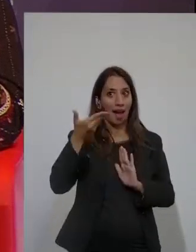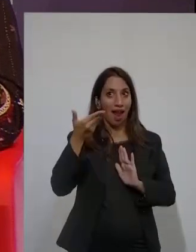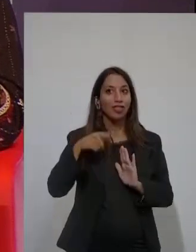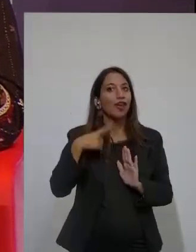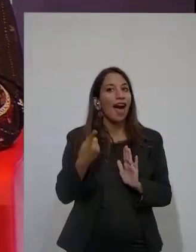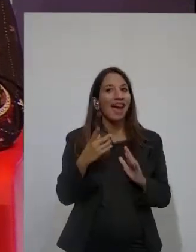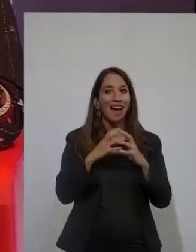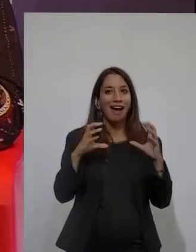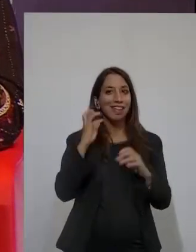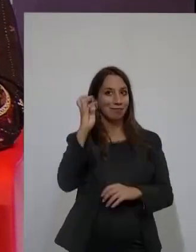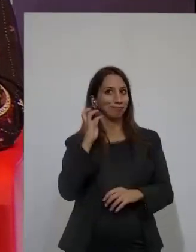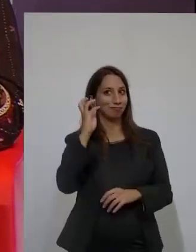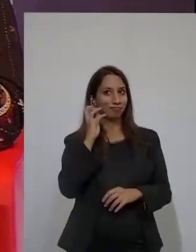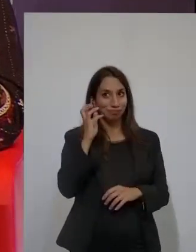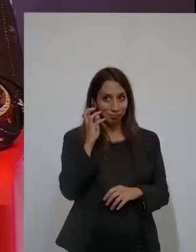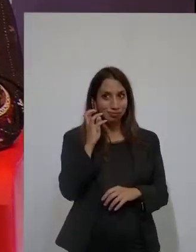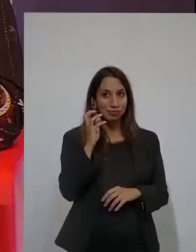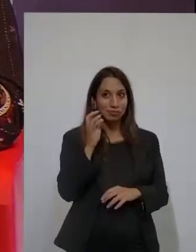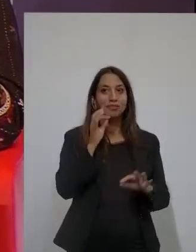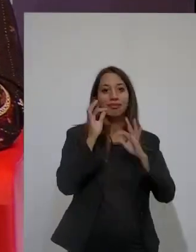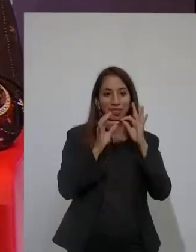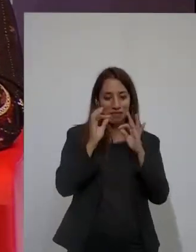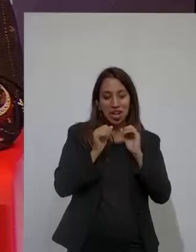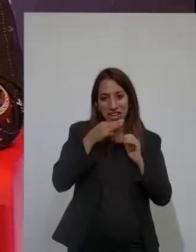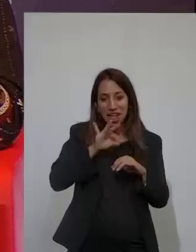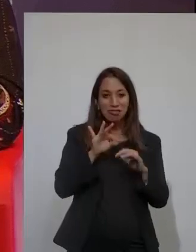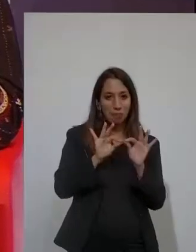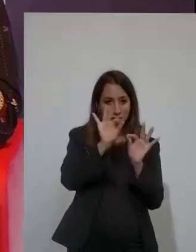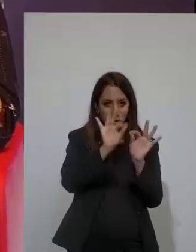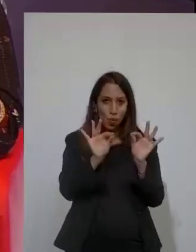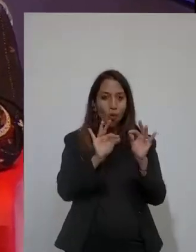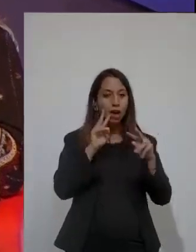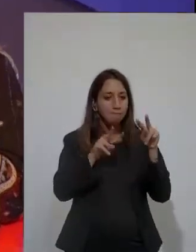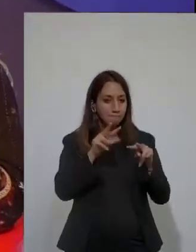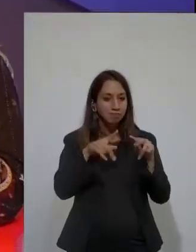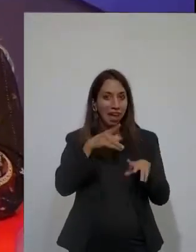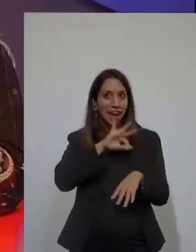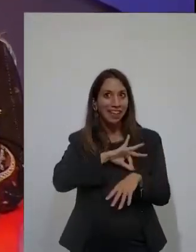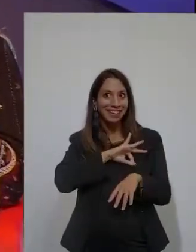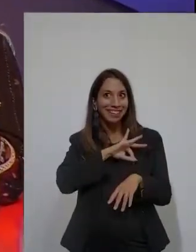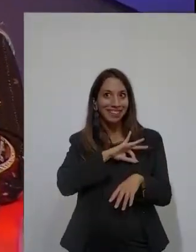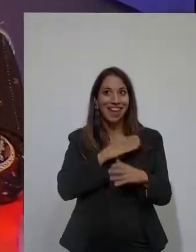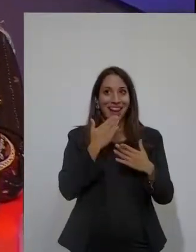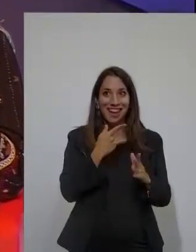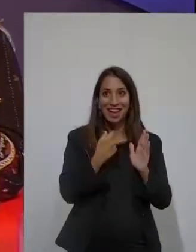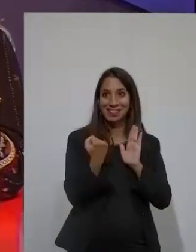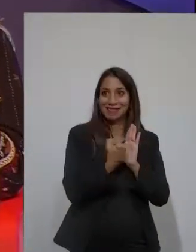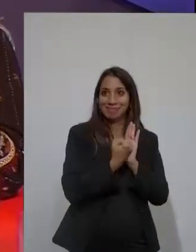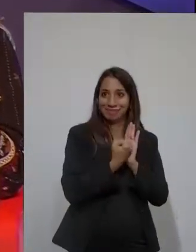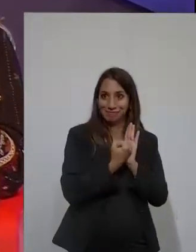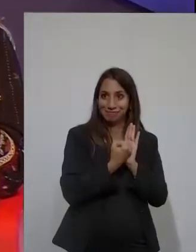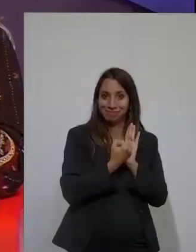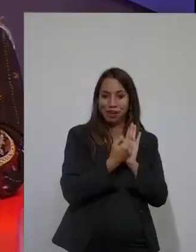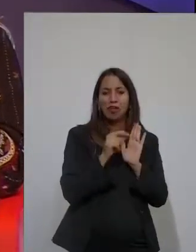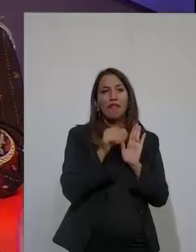l'impresa, che consente di misurarne la redditività non soltanto sotto il profilo del